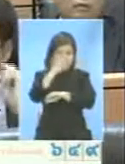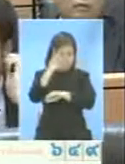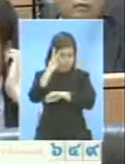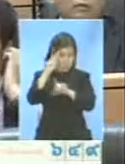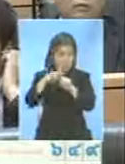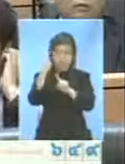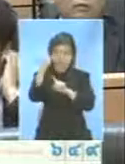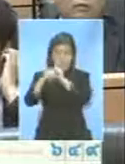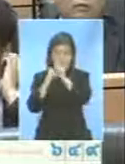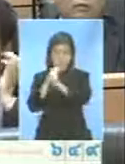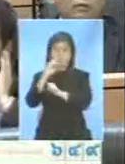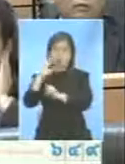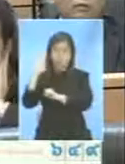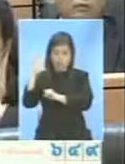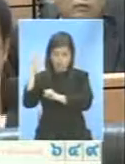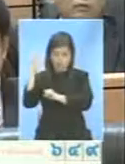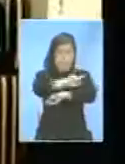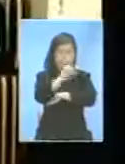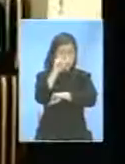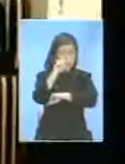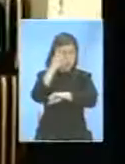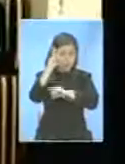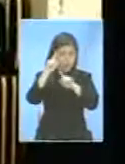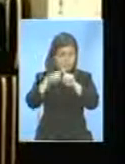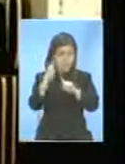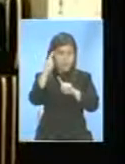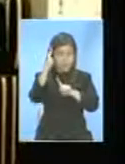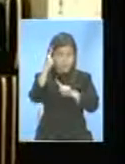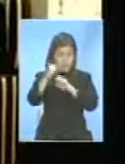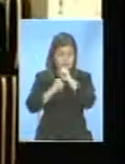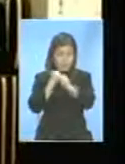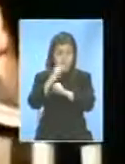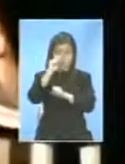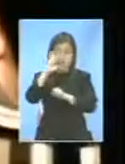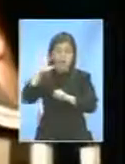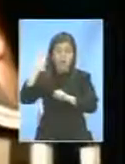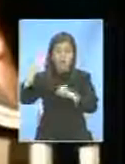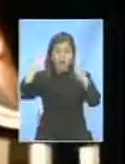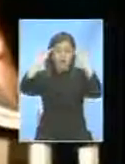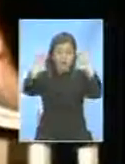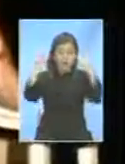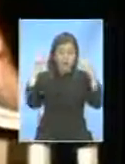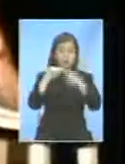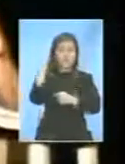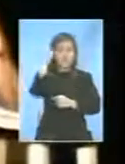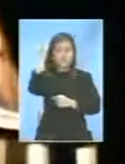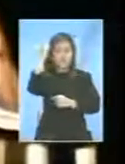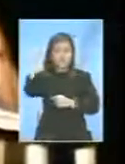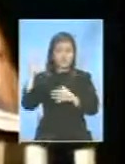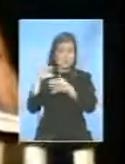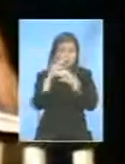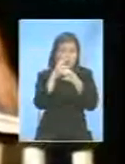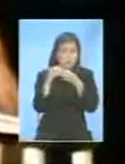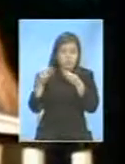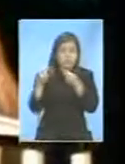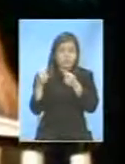คม2556 นี่นะหลังจากนั้นก็ประท้วงกันเพียบสุนัยจุลพงศธรนะฮะพิเชษเชื้อ